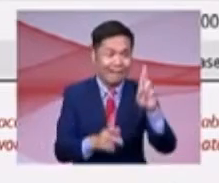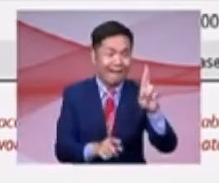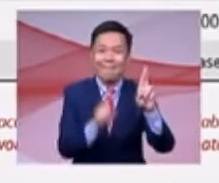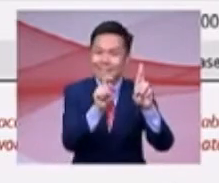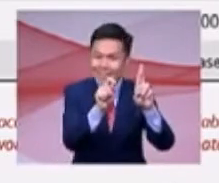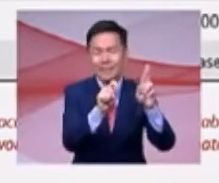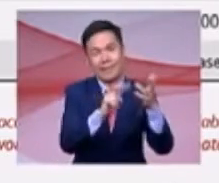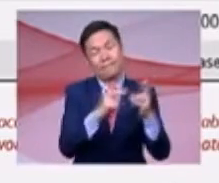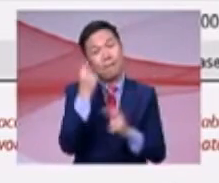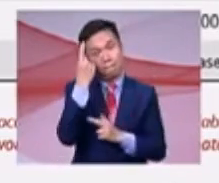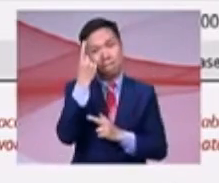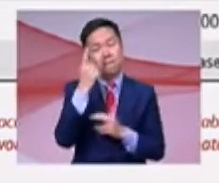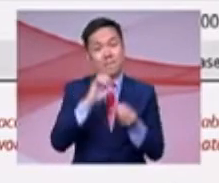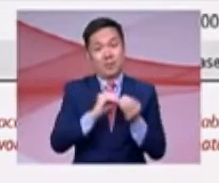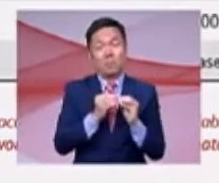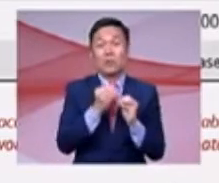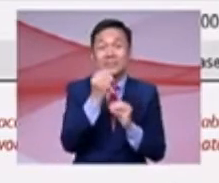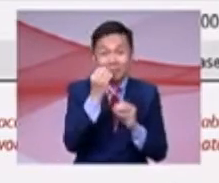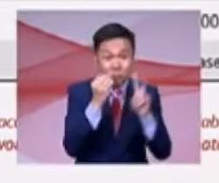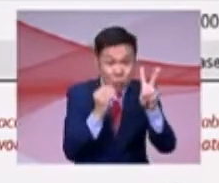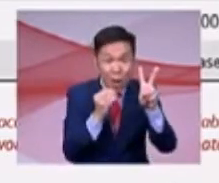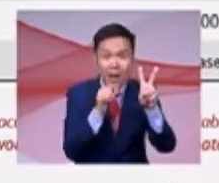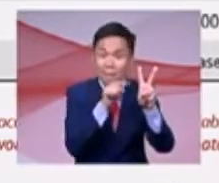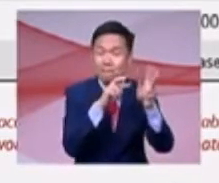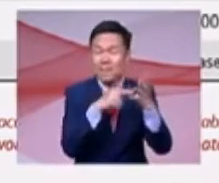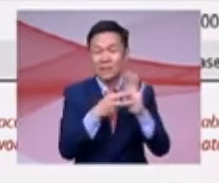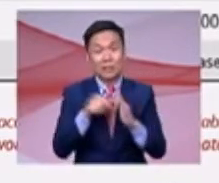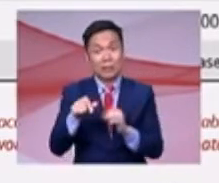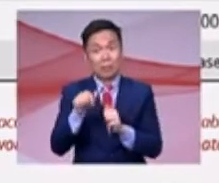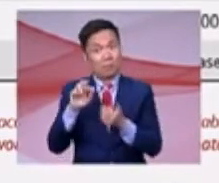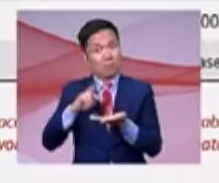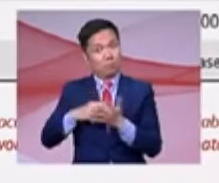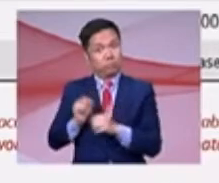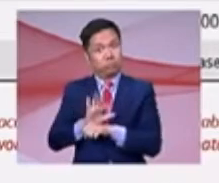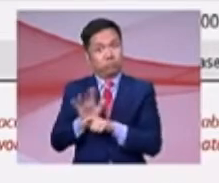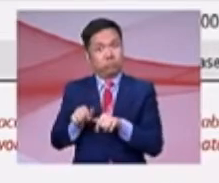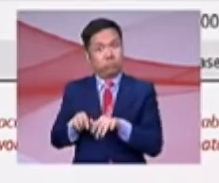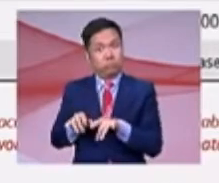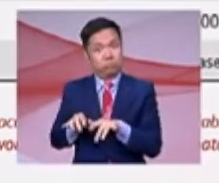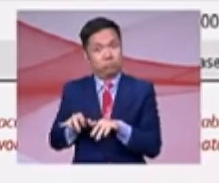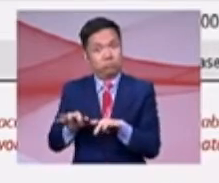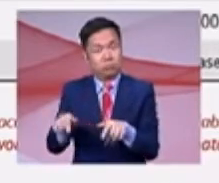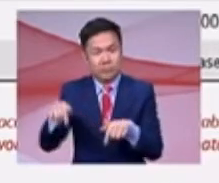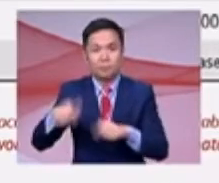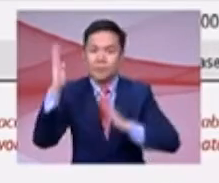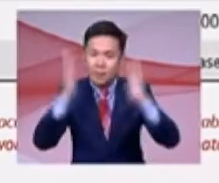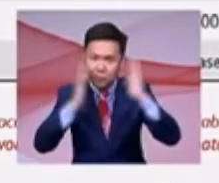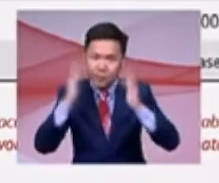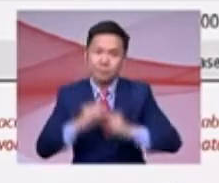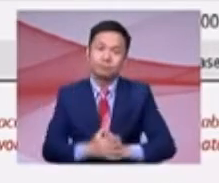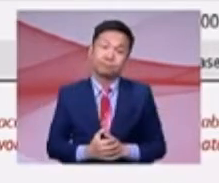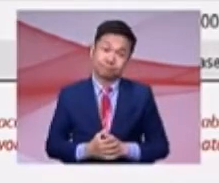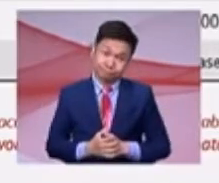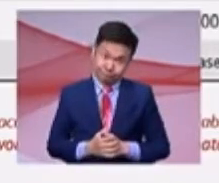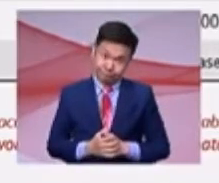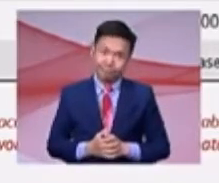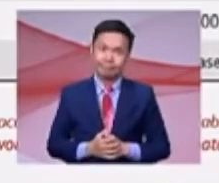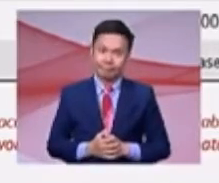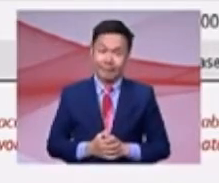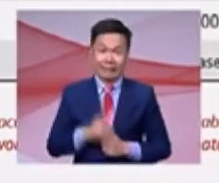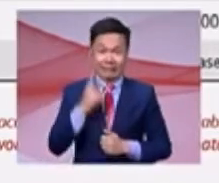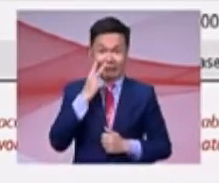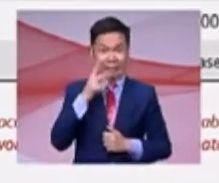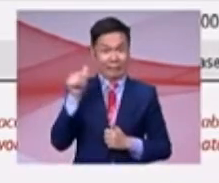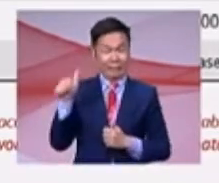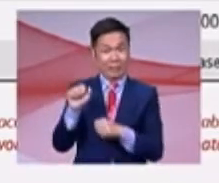melihat kepada kebolehjangkitan iaitu COVID-19 dalam negara kita. Next. Dan inilah kadar insidens